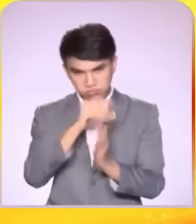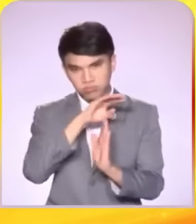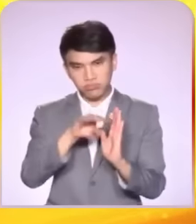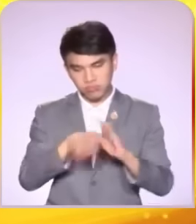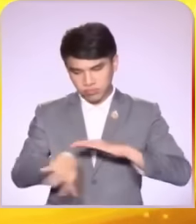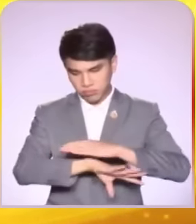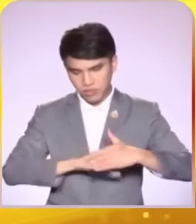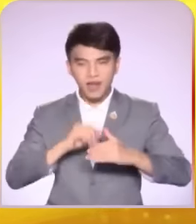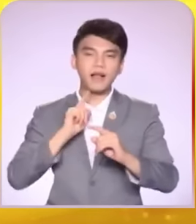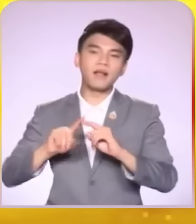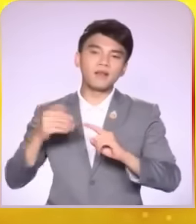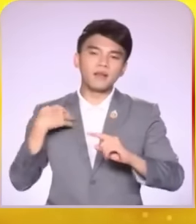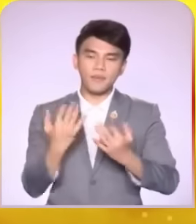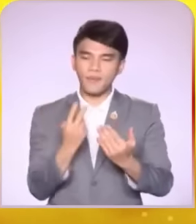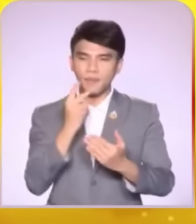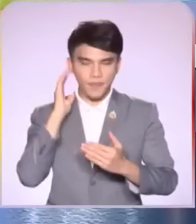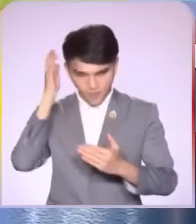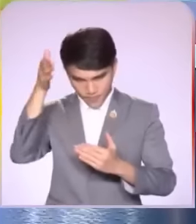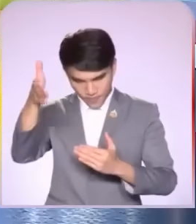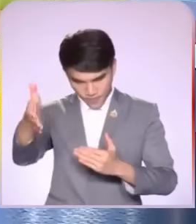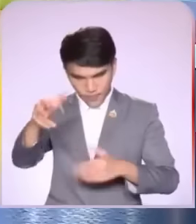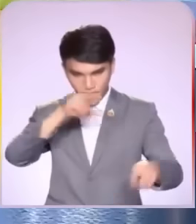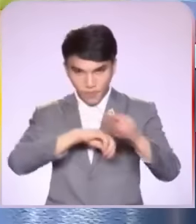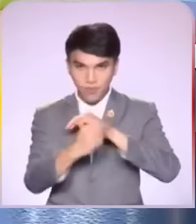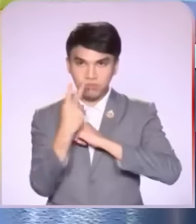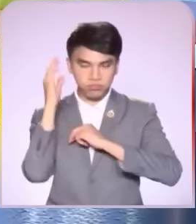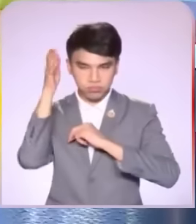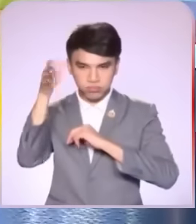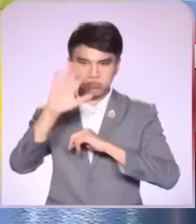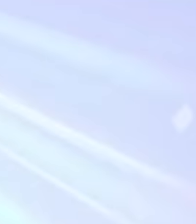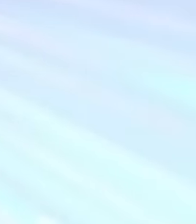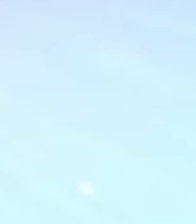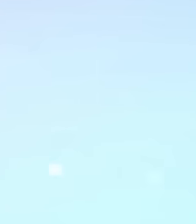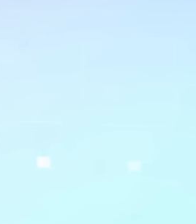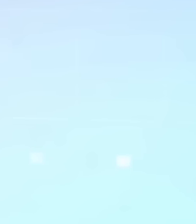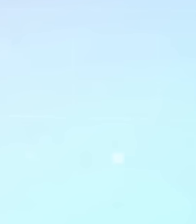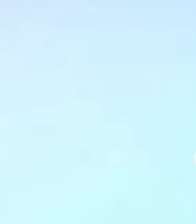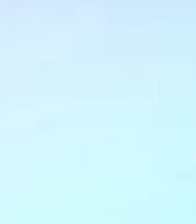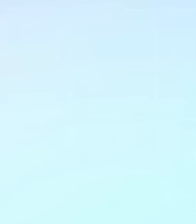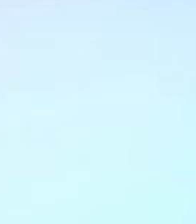เอียดหลักฐานต่างๆเดี๋ยวก็ต้องรอดูความคืบหน้าสืบสาวราวเรื่องกันต่อไปนะคะ ครับ